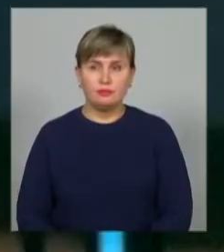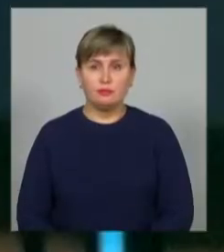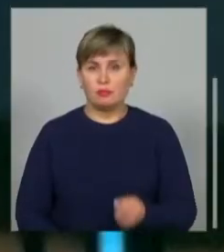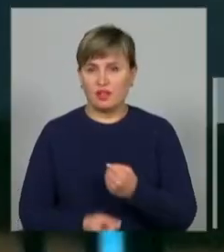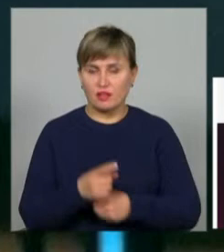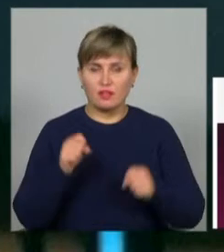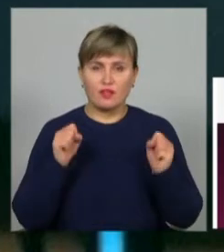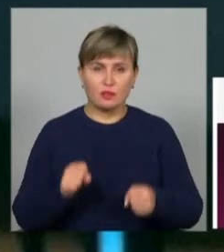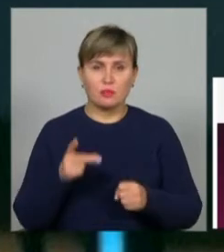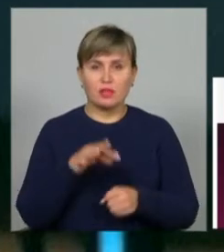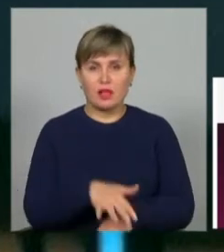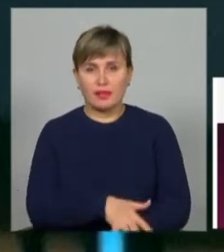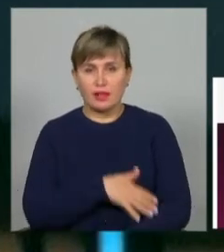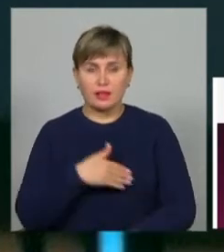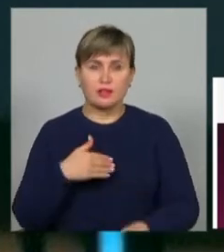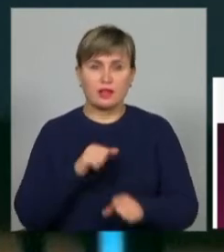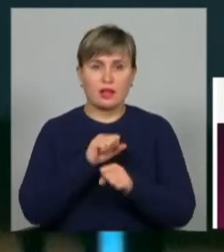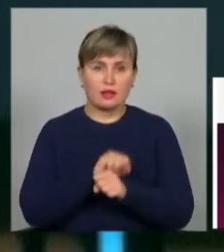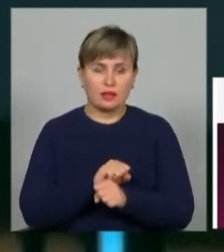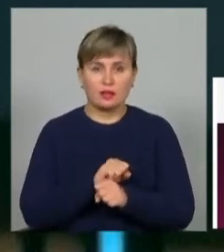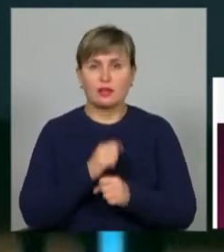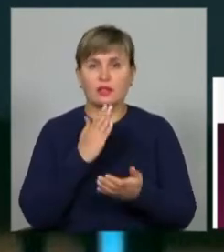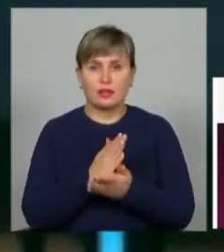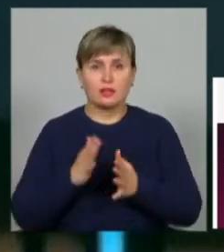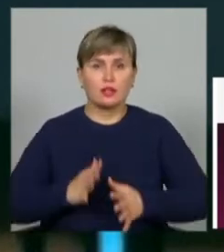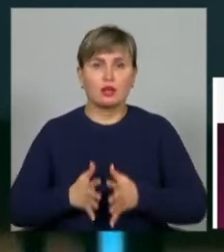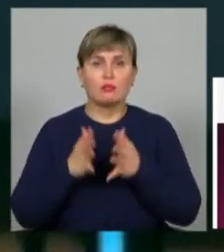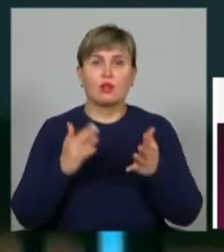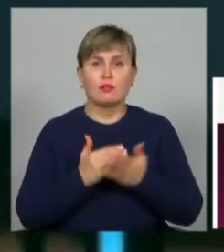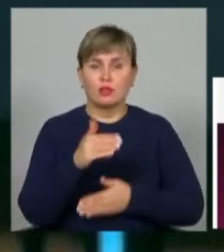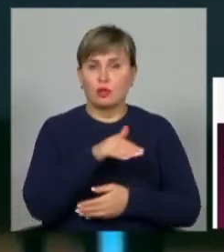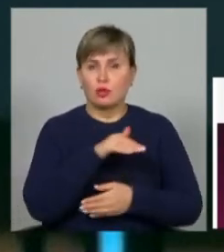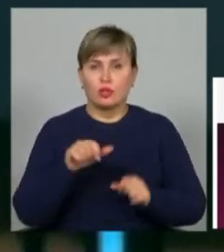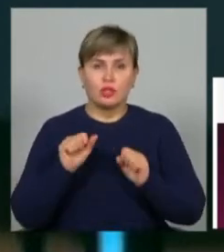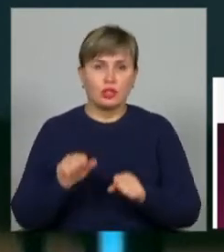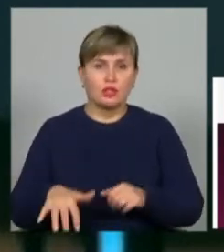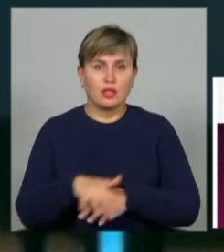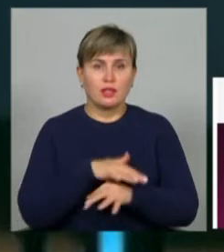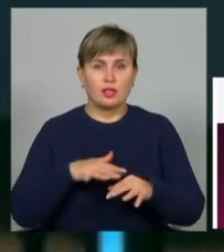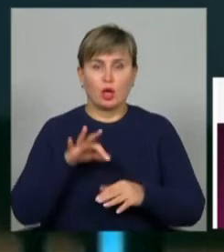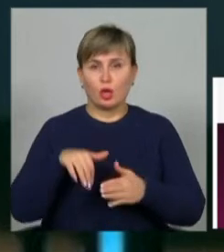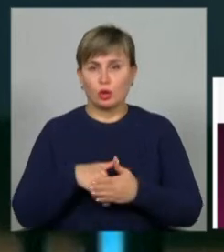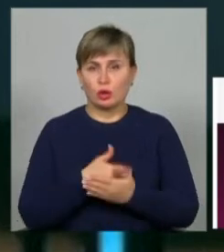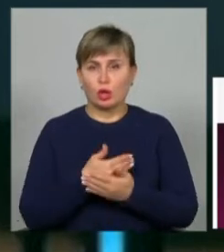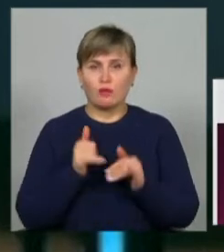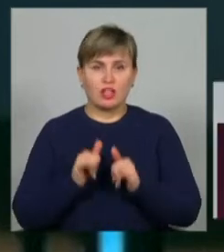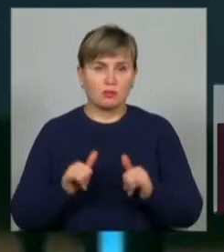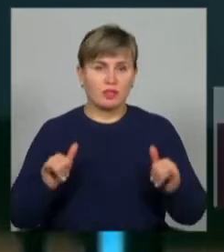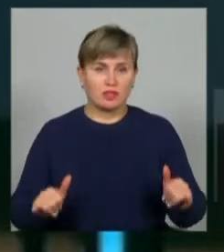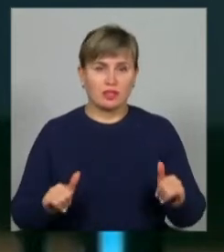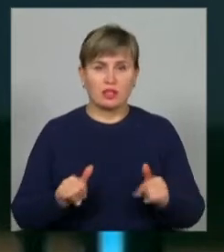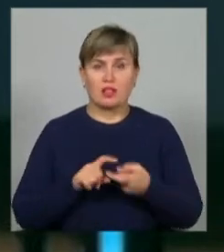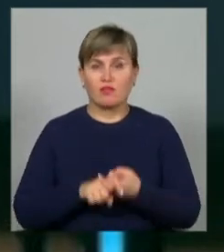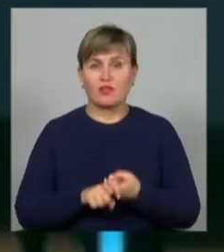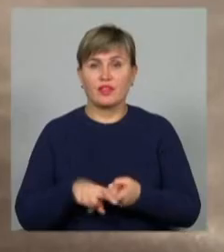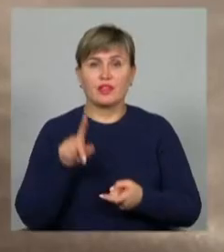Появилась возможность для длительной передышки. Есть надежда на гораздо более высокий уровень защиты населения от новой волны распространения инфекции,